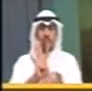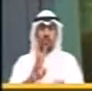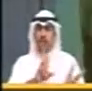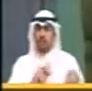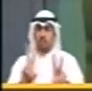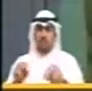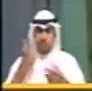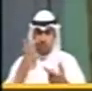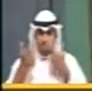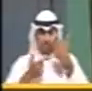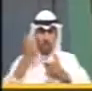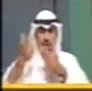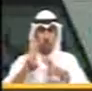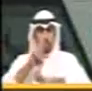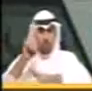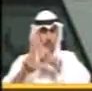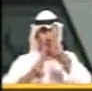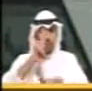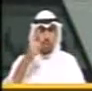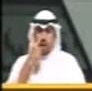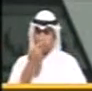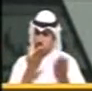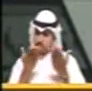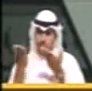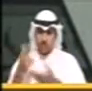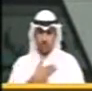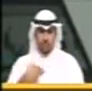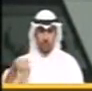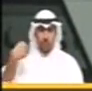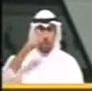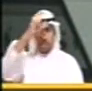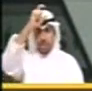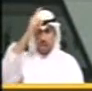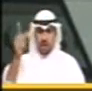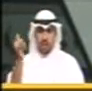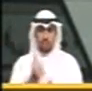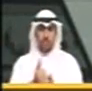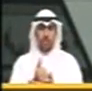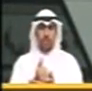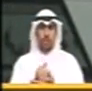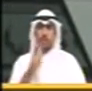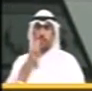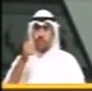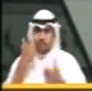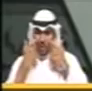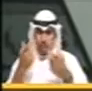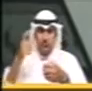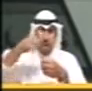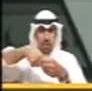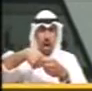يتردد بسؤال أخوانه رجال الأمن، كما نرجو التعاون من الجميع مع أخوانكم رجال